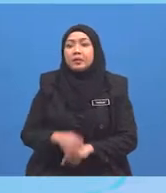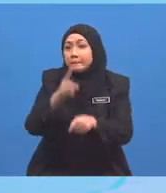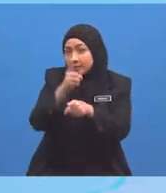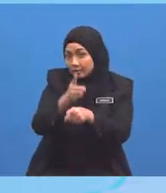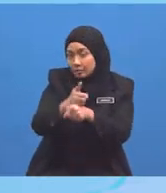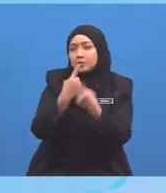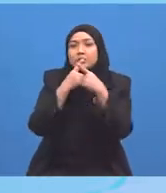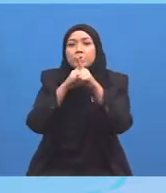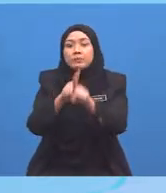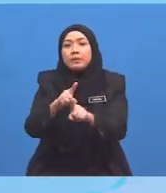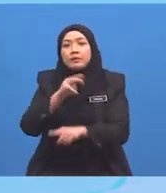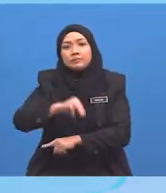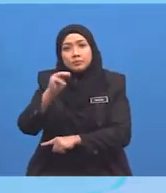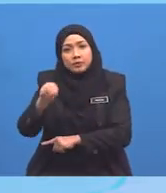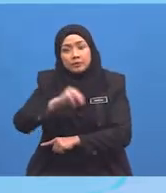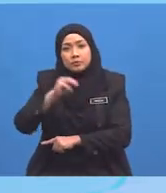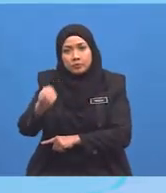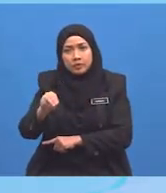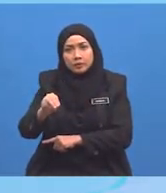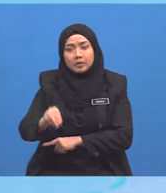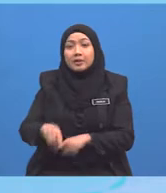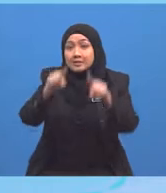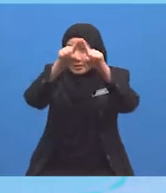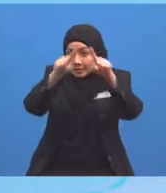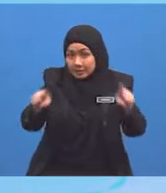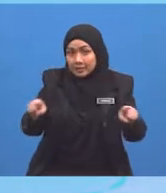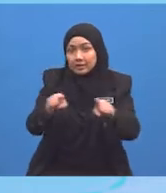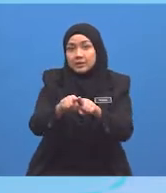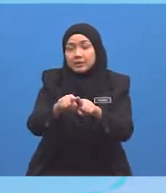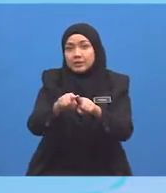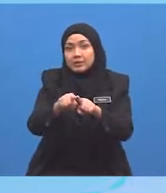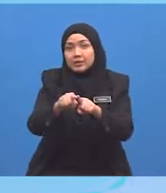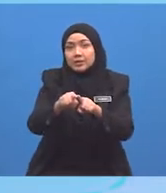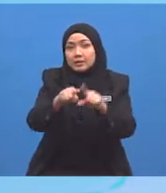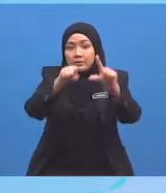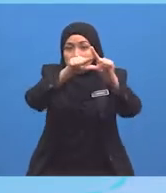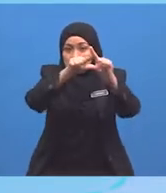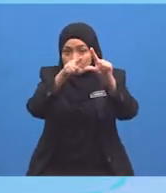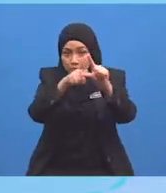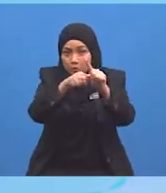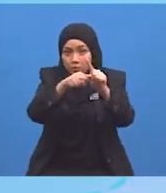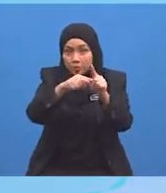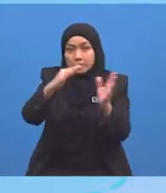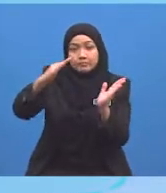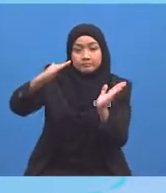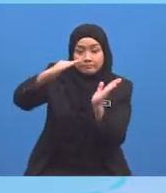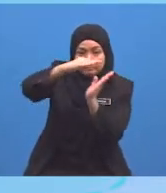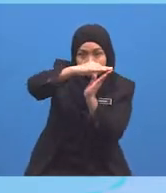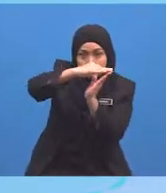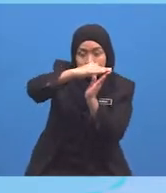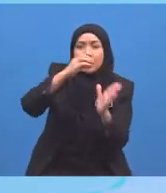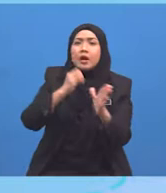betul jawapan anda. Ini adalah sebuah segitiga bersudut tirus atau juga